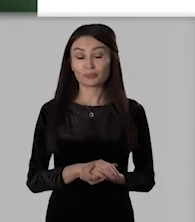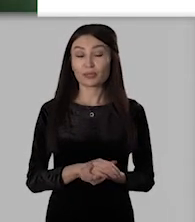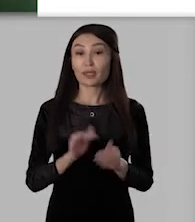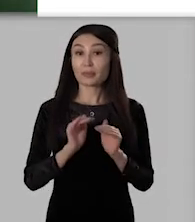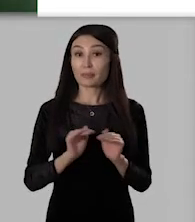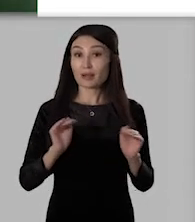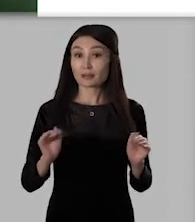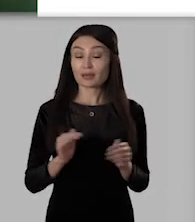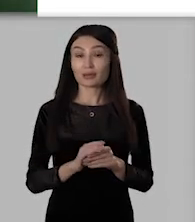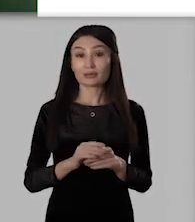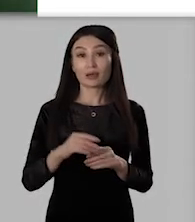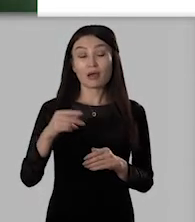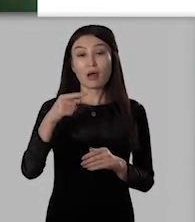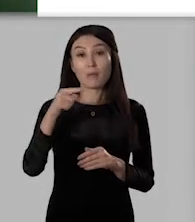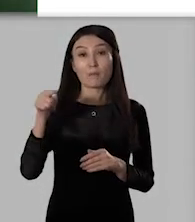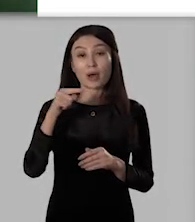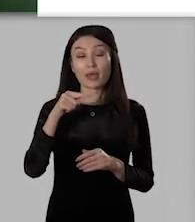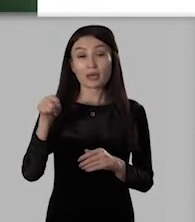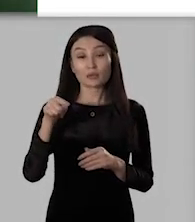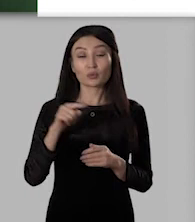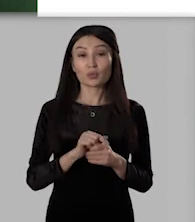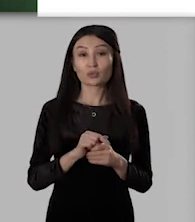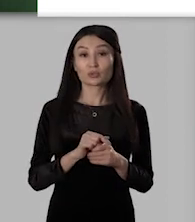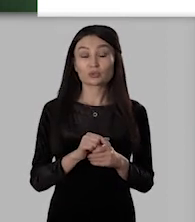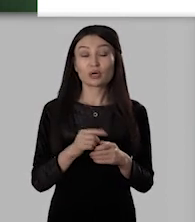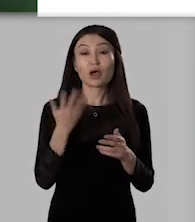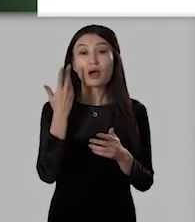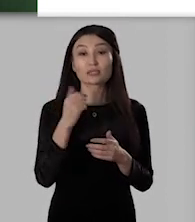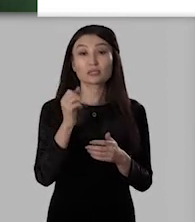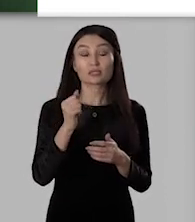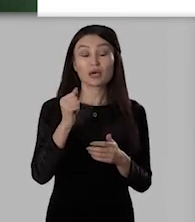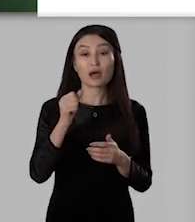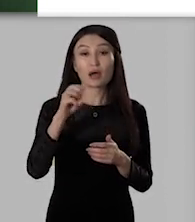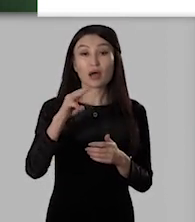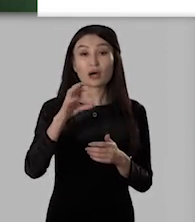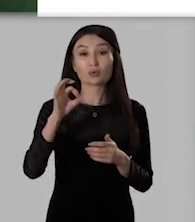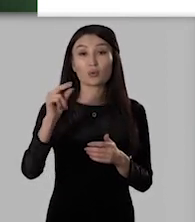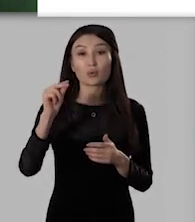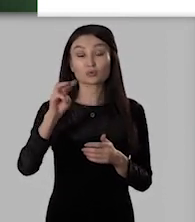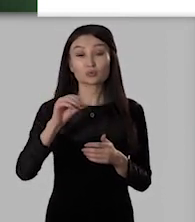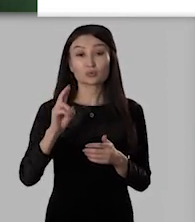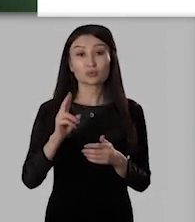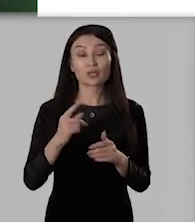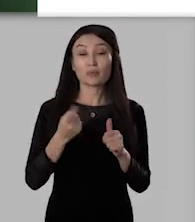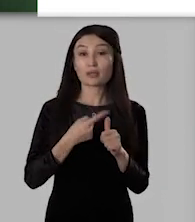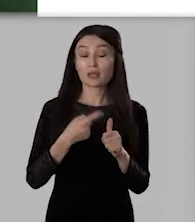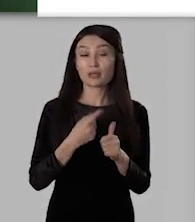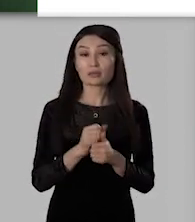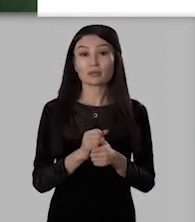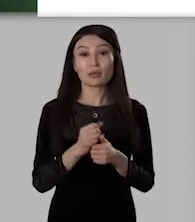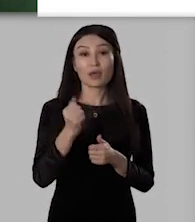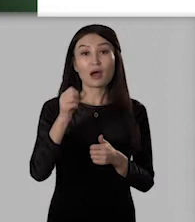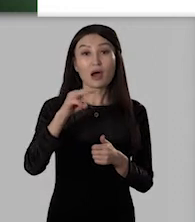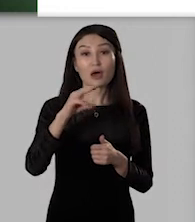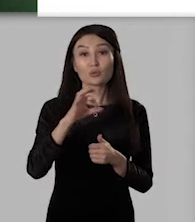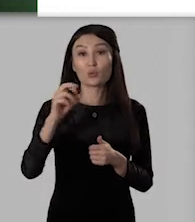Балдар, баяндоочу качан атооштук деп аталат? Атооч сөздөрдөн